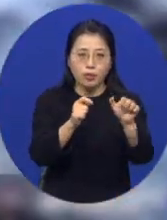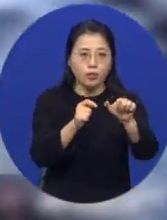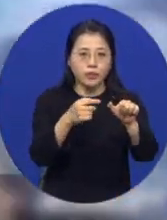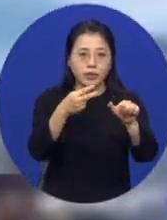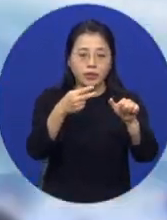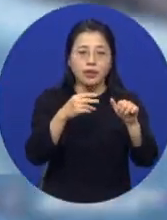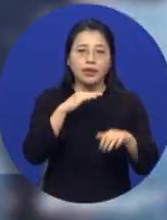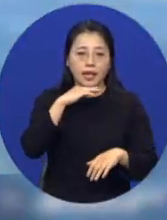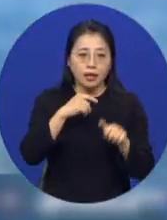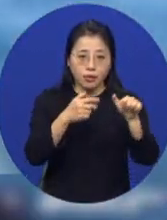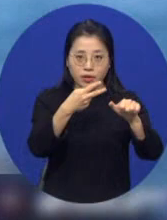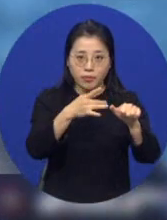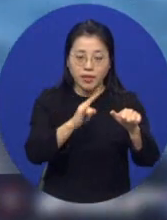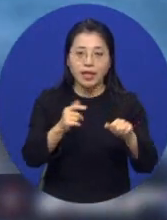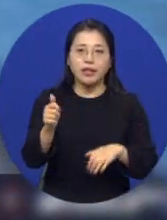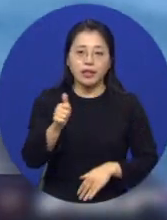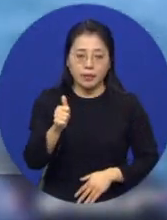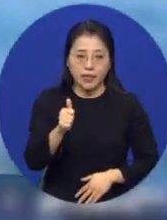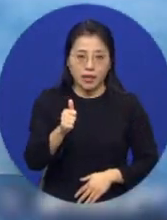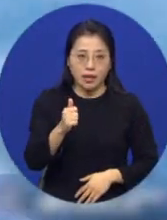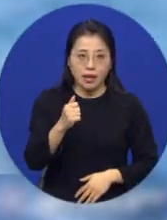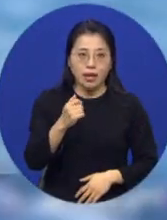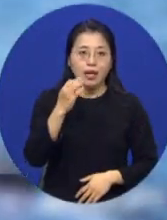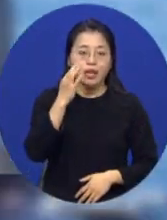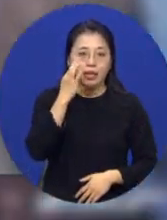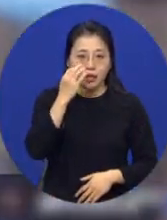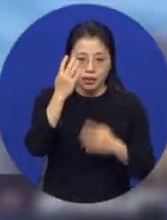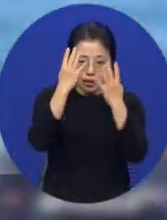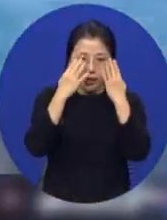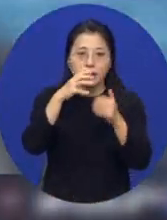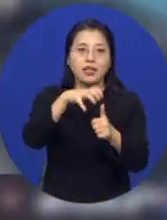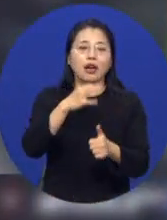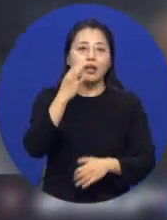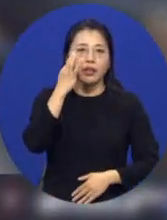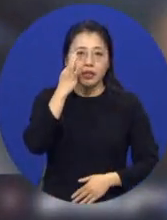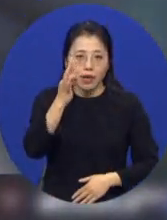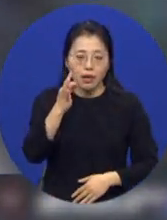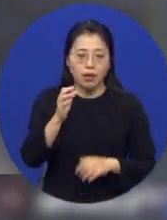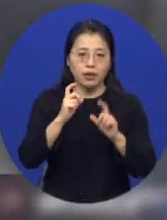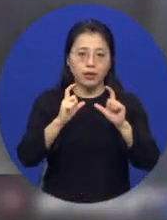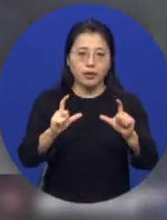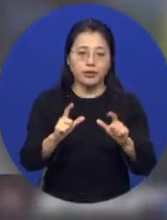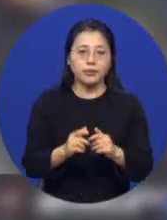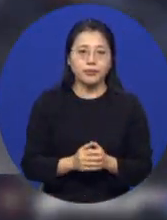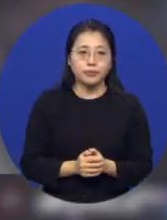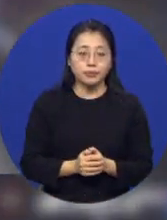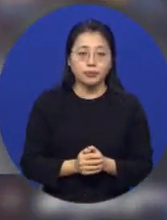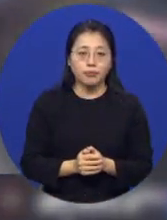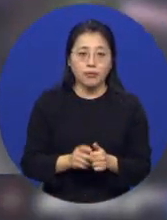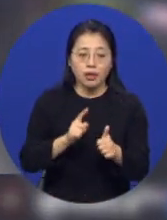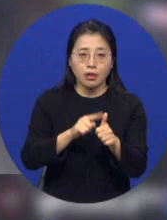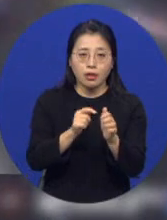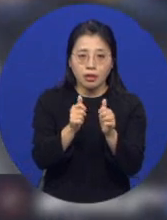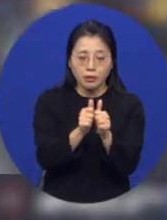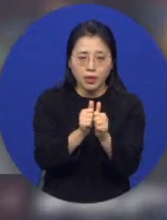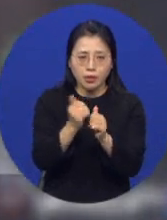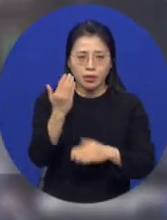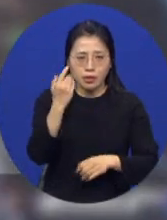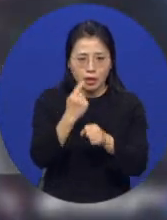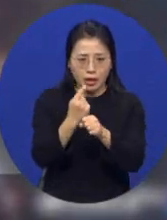50대에게 일심과 같은 징역 10개월을 선고하고 법정 구속했습니다이 남성은 지난